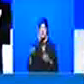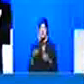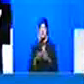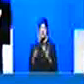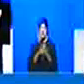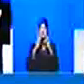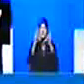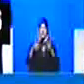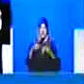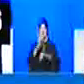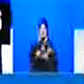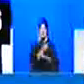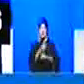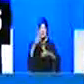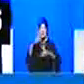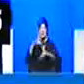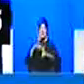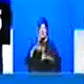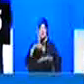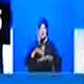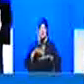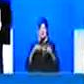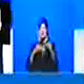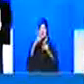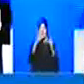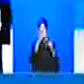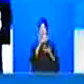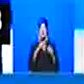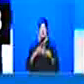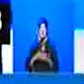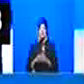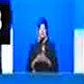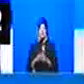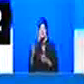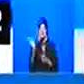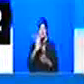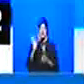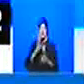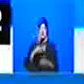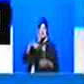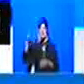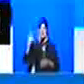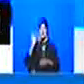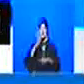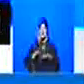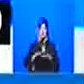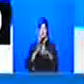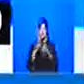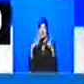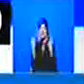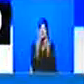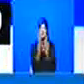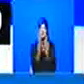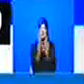bahkan ditingkatkan. Kita ingin bahwa infrastruktur tidak hanya di daerah-daerah ring 1, tapi daerah-daerah